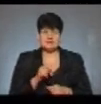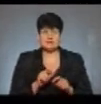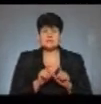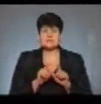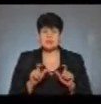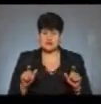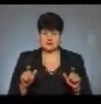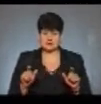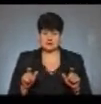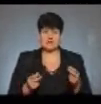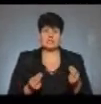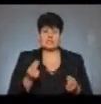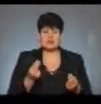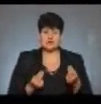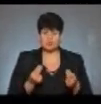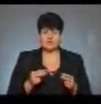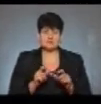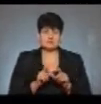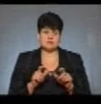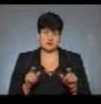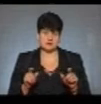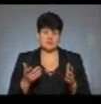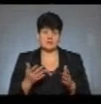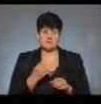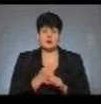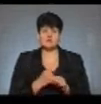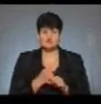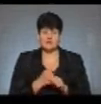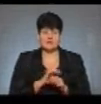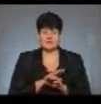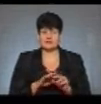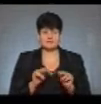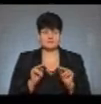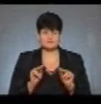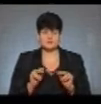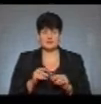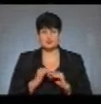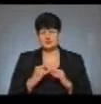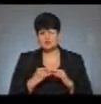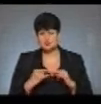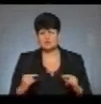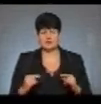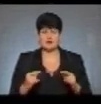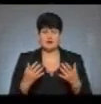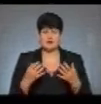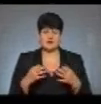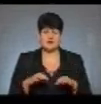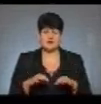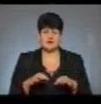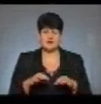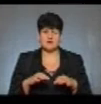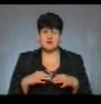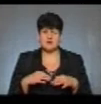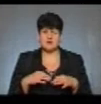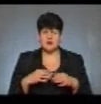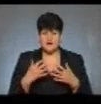заклади, ігрові заклади, які працювали нелегально, там столи, автомати і так далі, не під